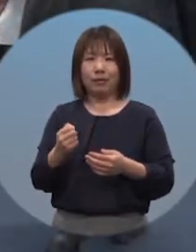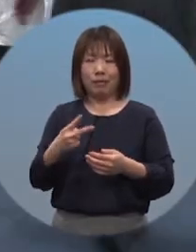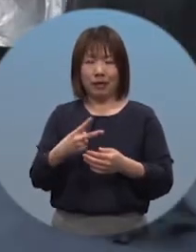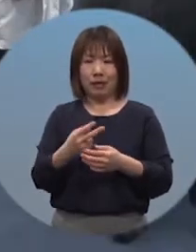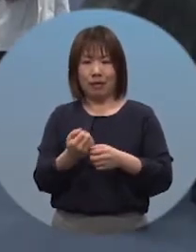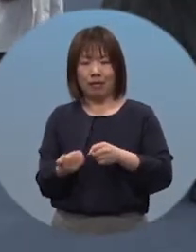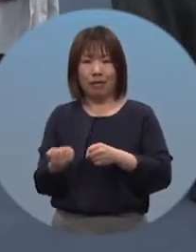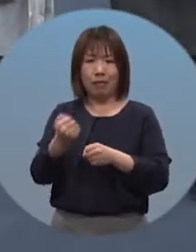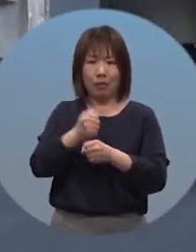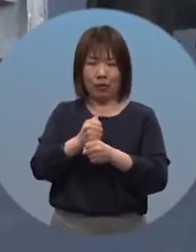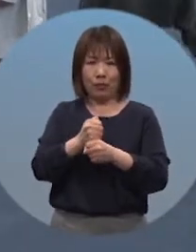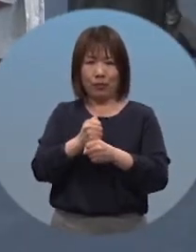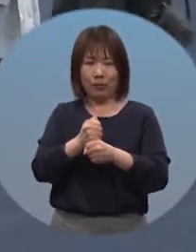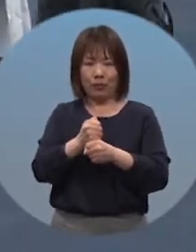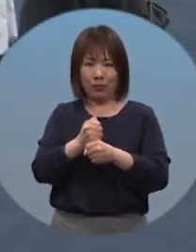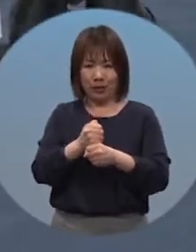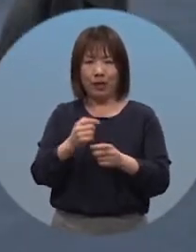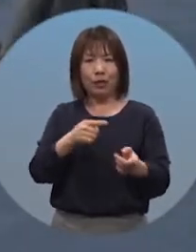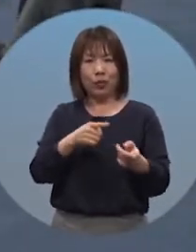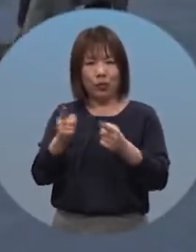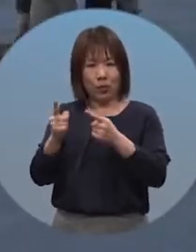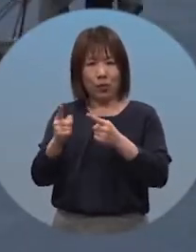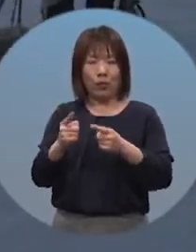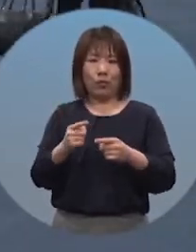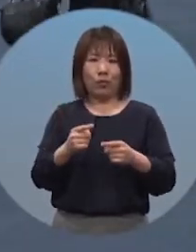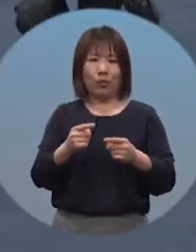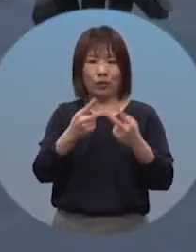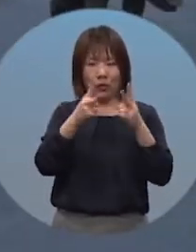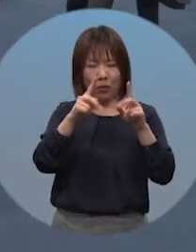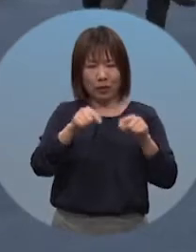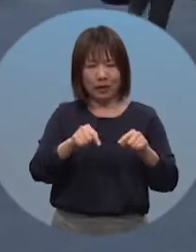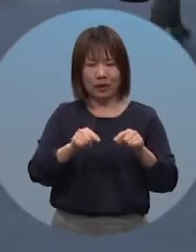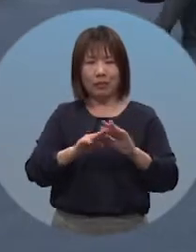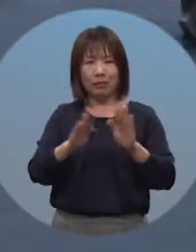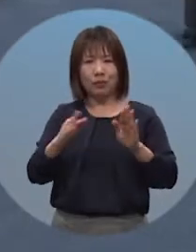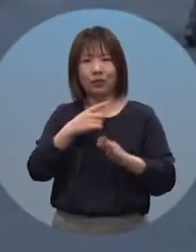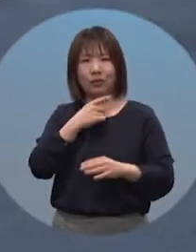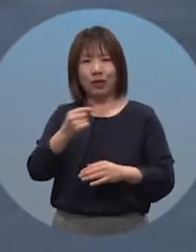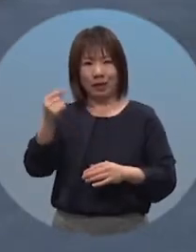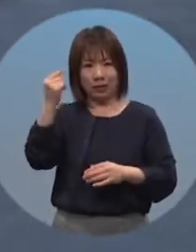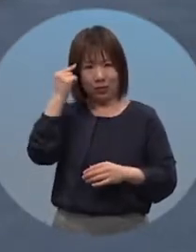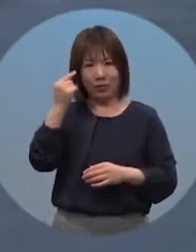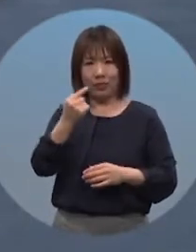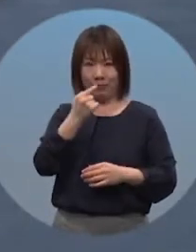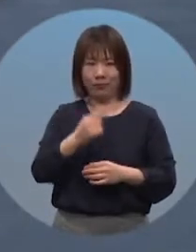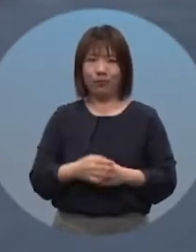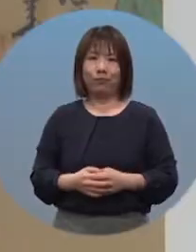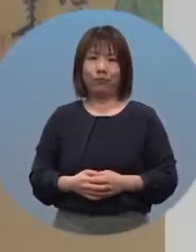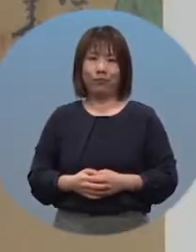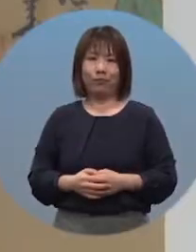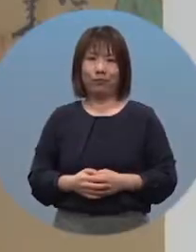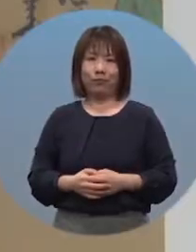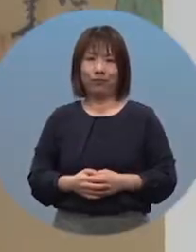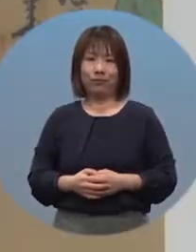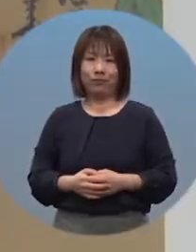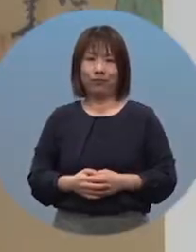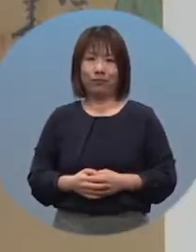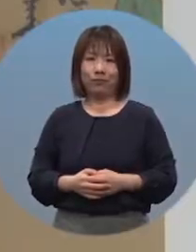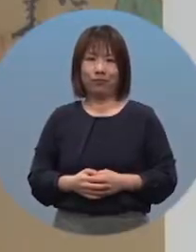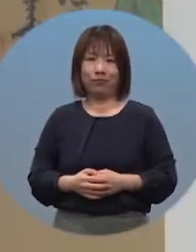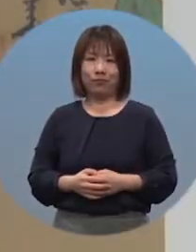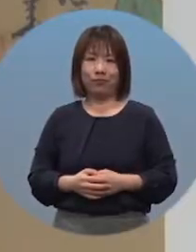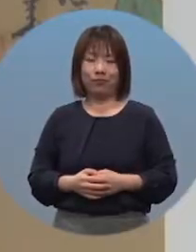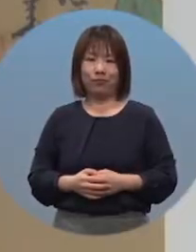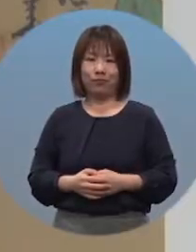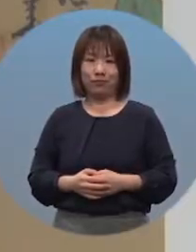いう行事にができるようになってほしいなと思いますそれではその